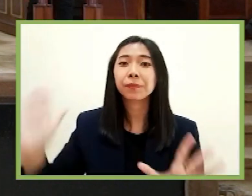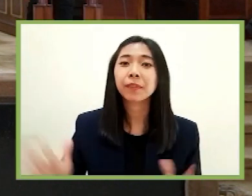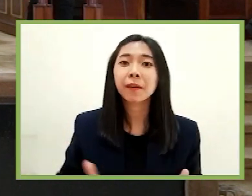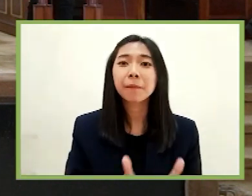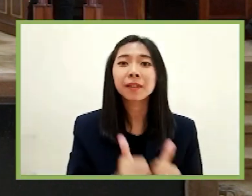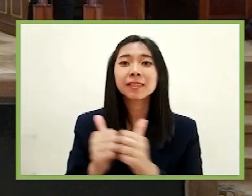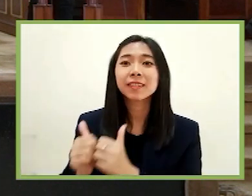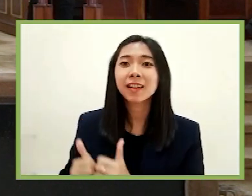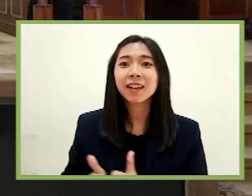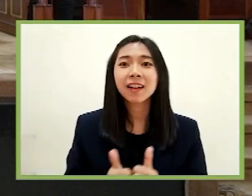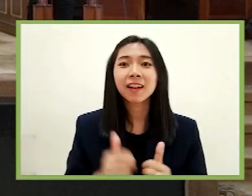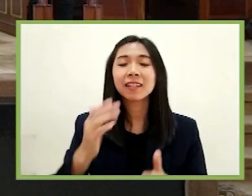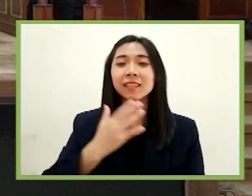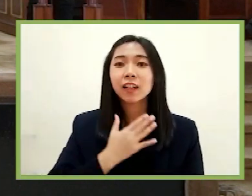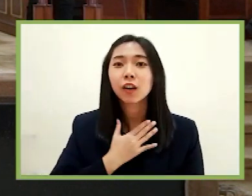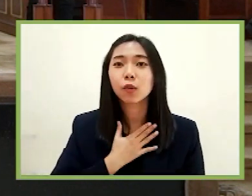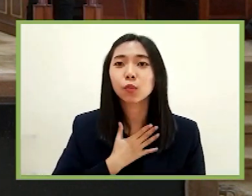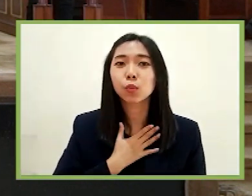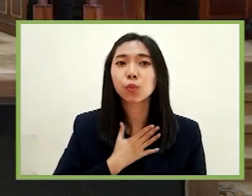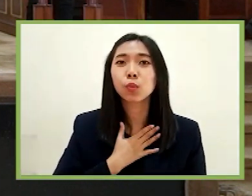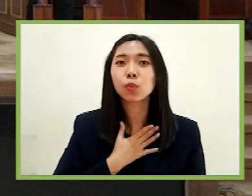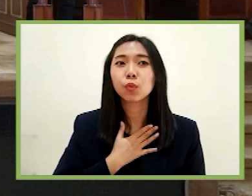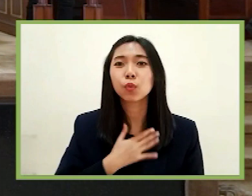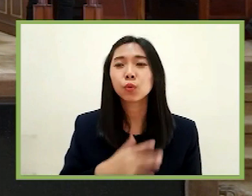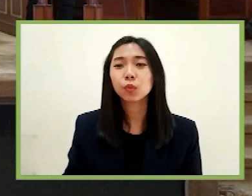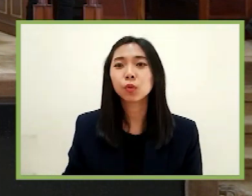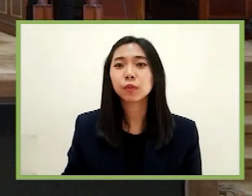semangat mesraku